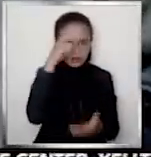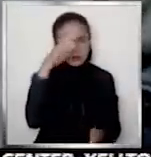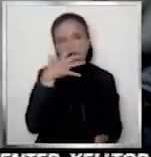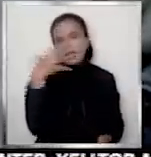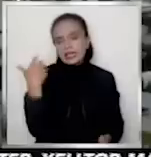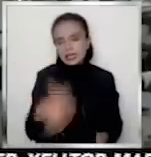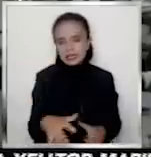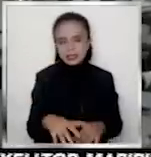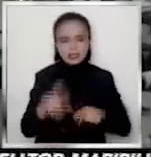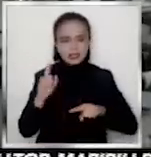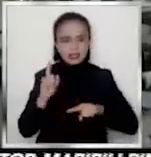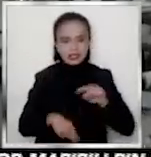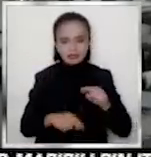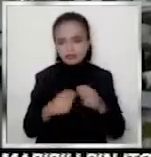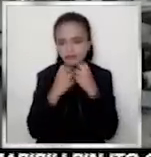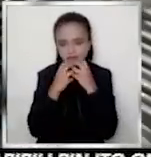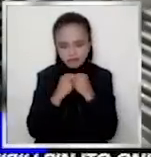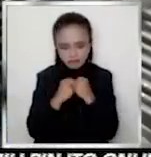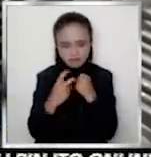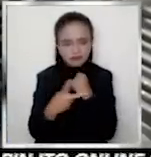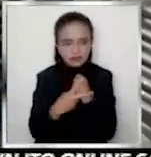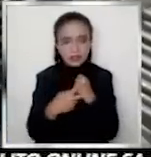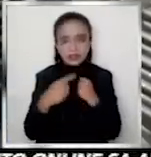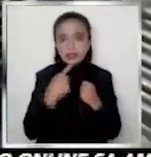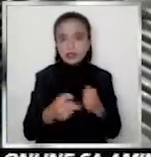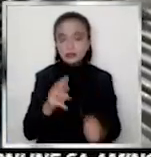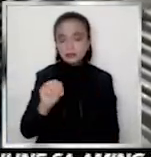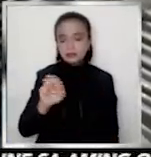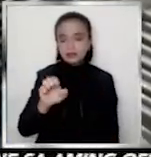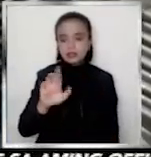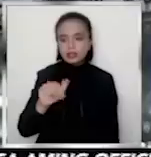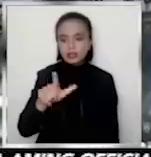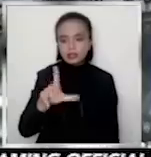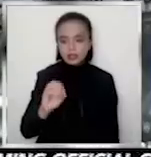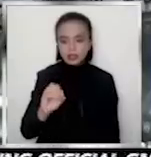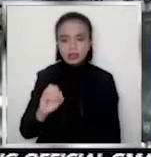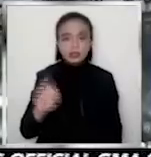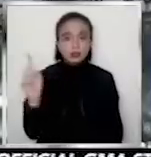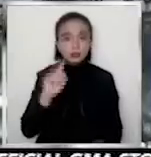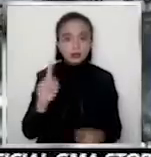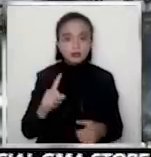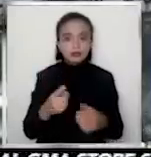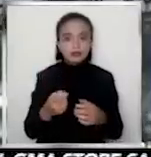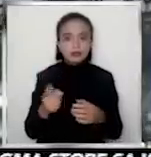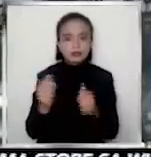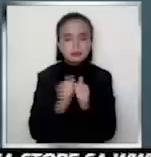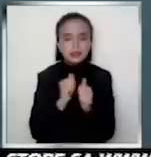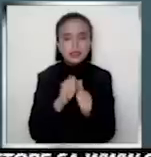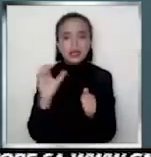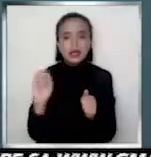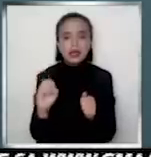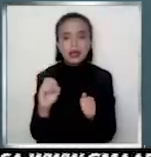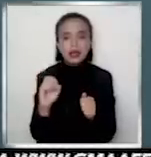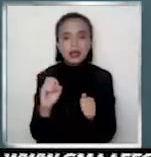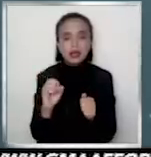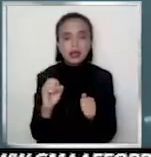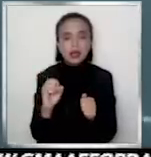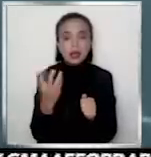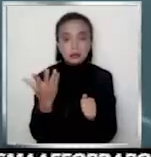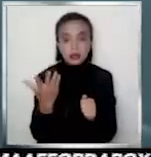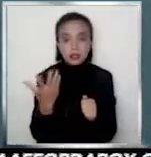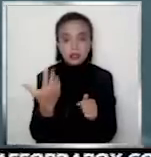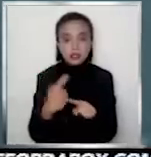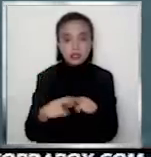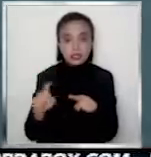tayo makatipid. Ayon sa Meralco, tumaas ang generation charge o halaga ng pag-produce ng kuryente dahil sa shutdown